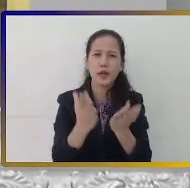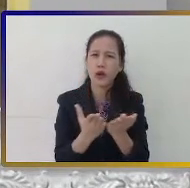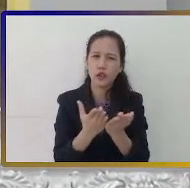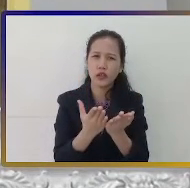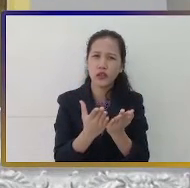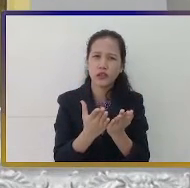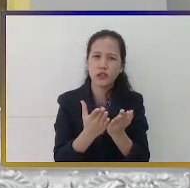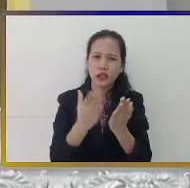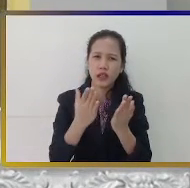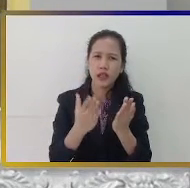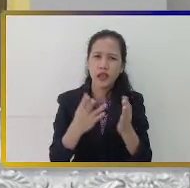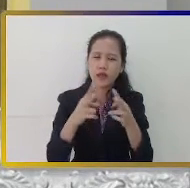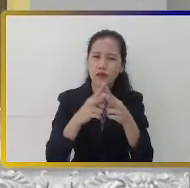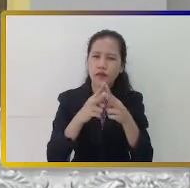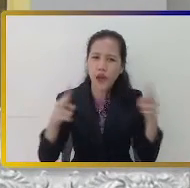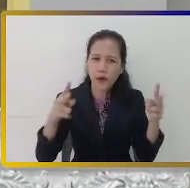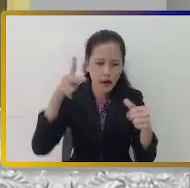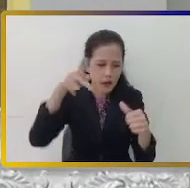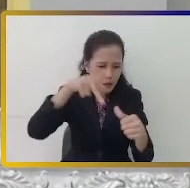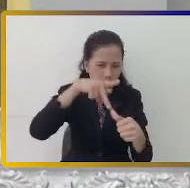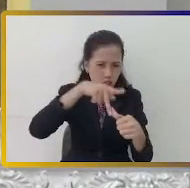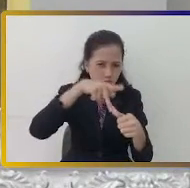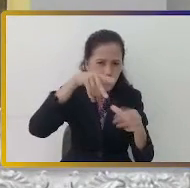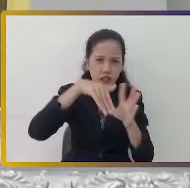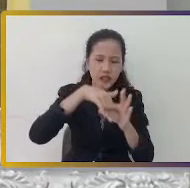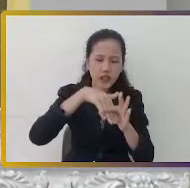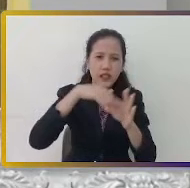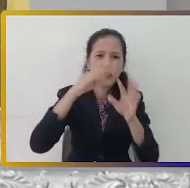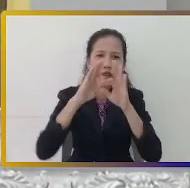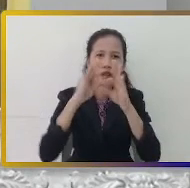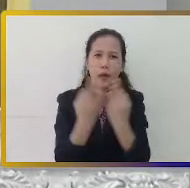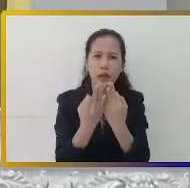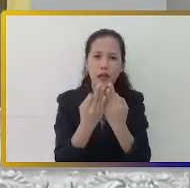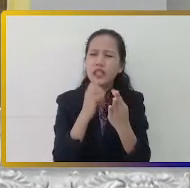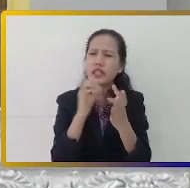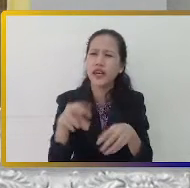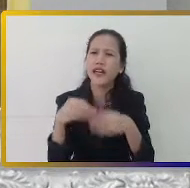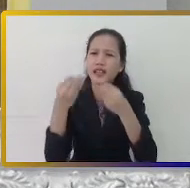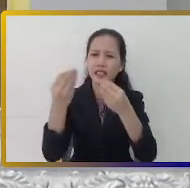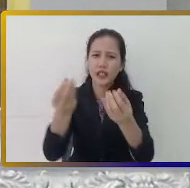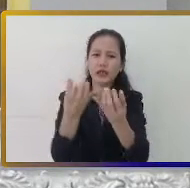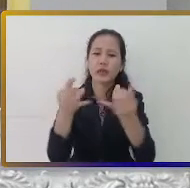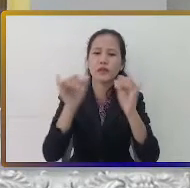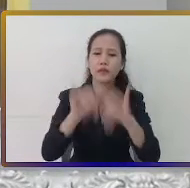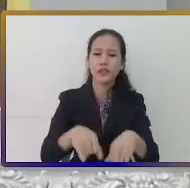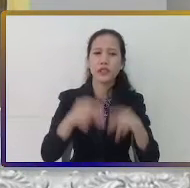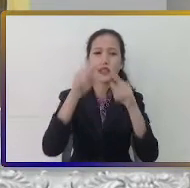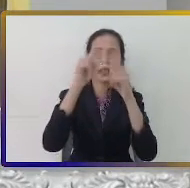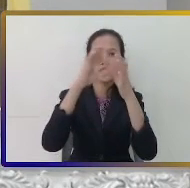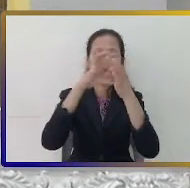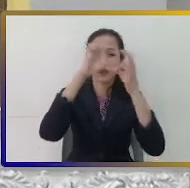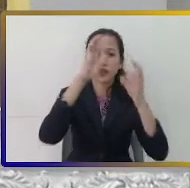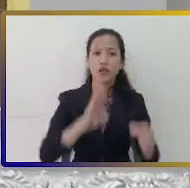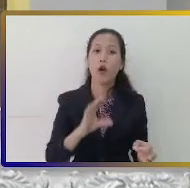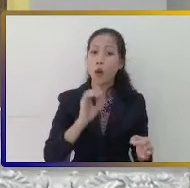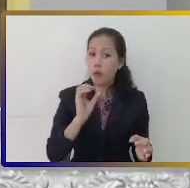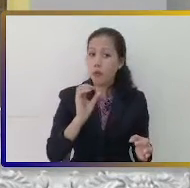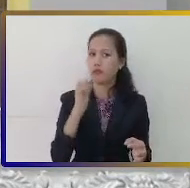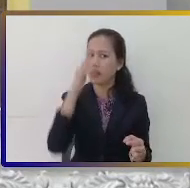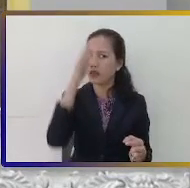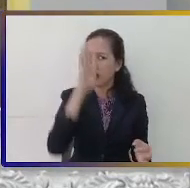Parents, the first generation, hindi binigyan ng halaga ang salita ng Diyos o ang Diyos sa kanilang mga